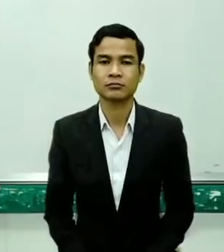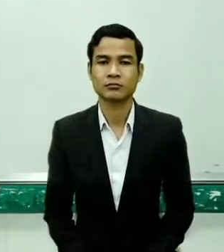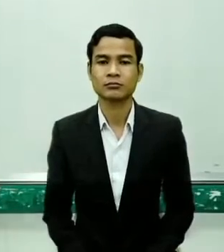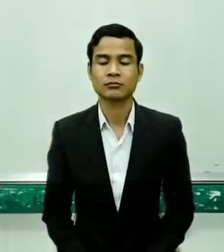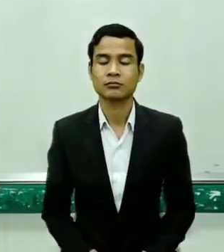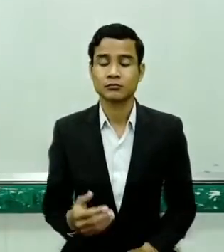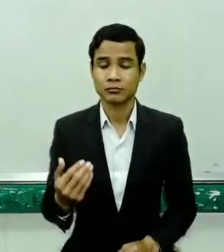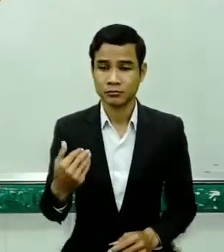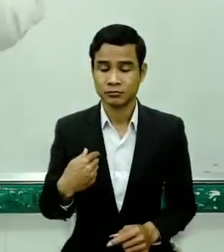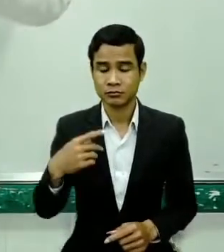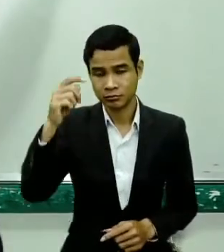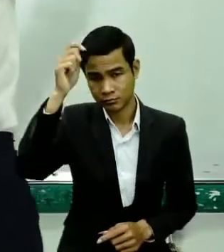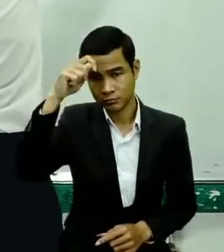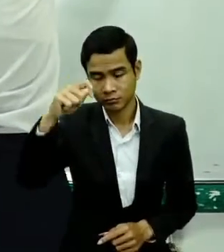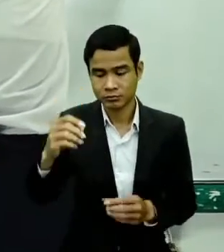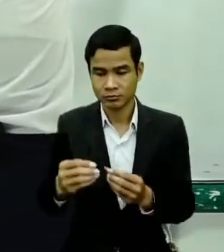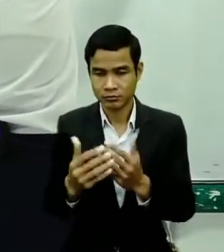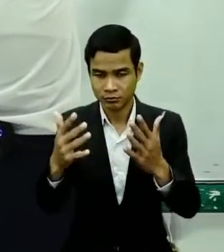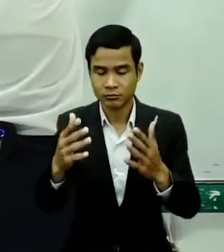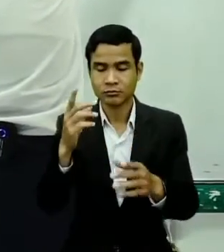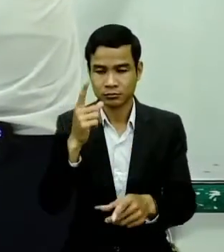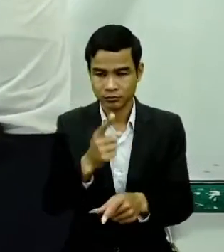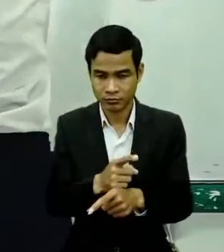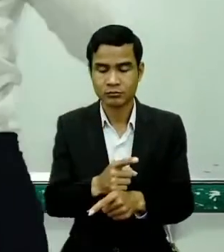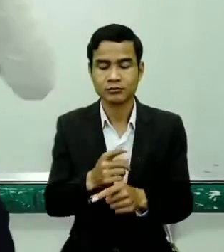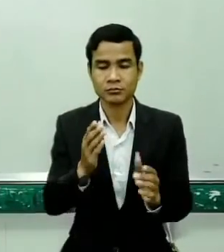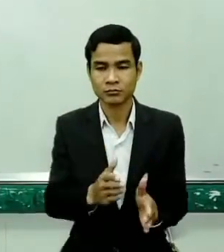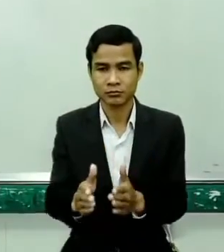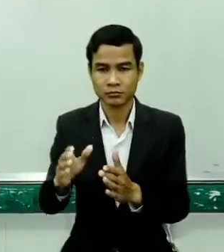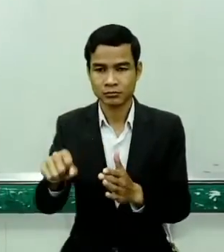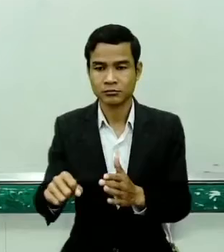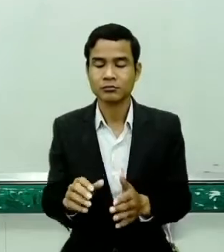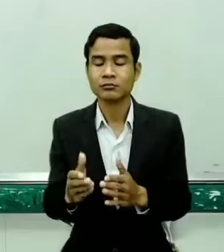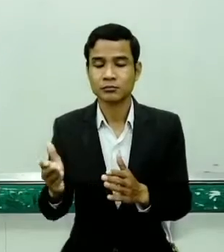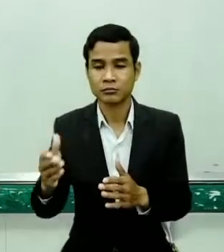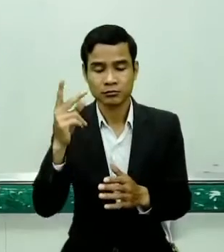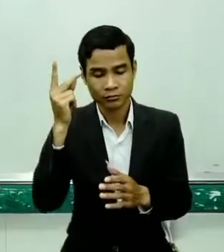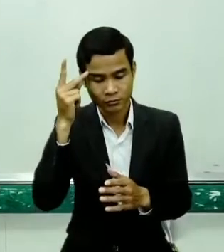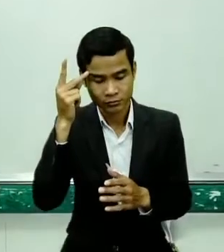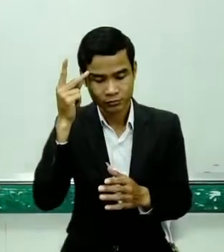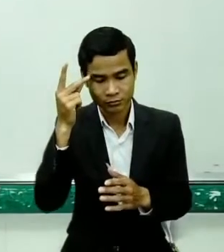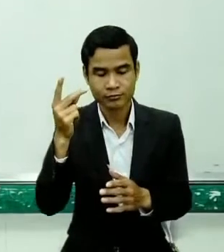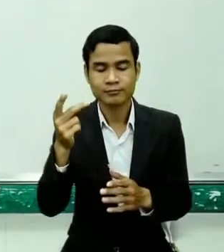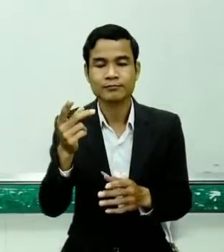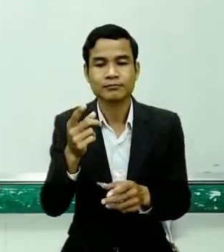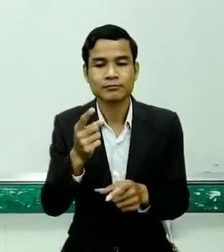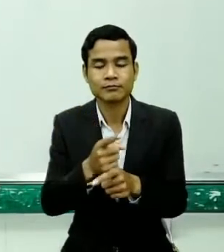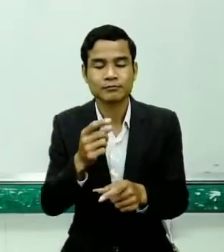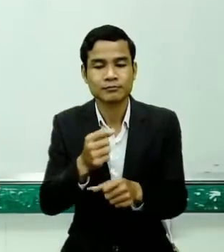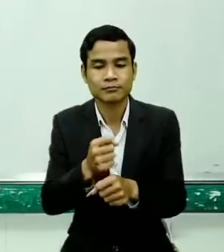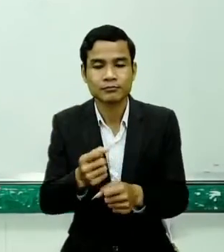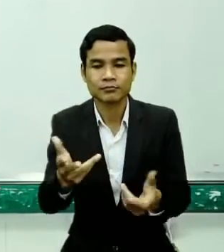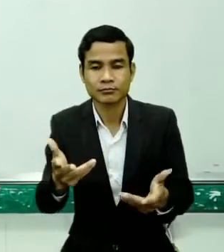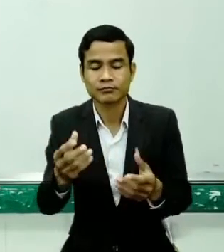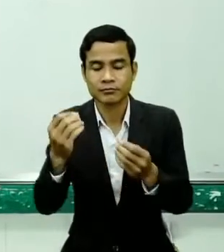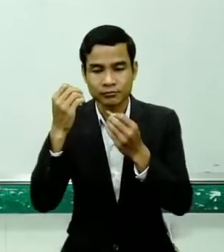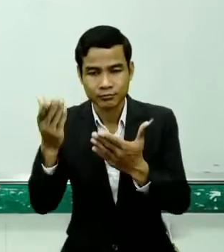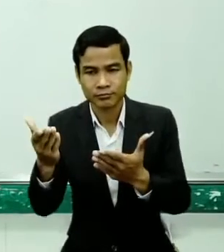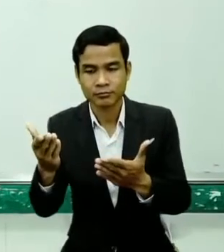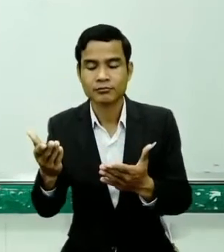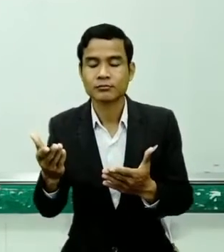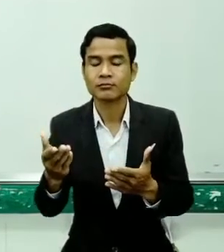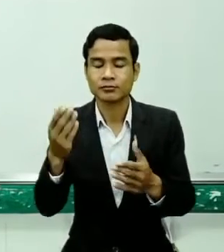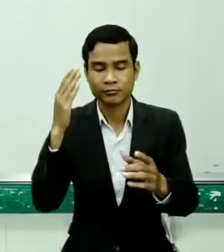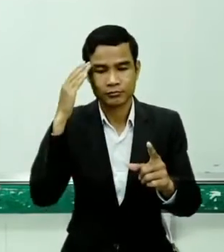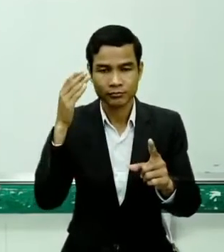chả chắc là miễn rương chả ăn tiết để dương trớ trớ tìm để dương trớ cực thả ta dương thử phư dàng mách đâm bây ói